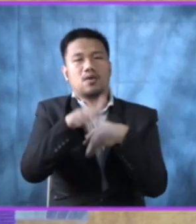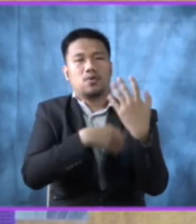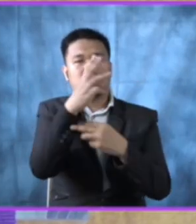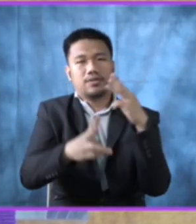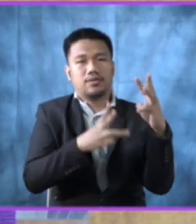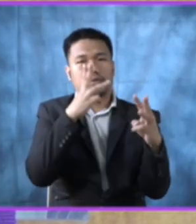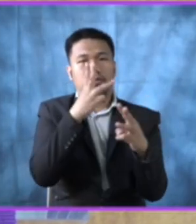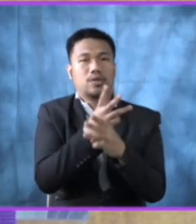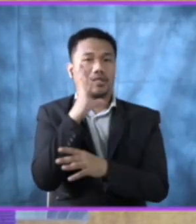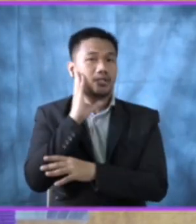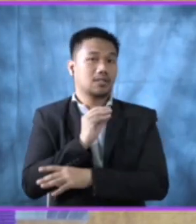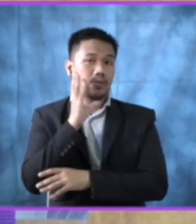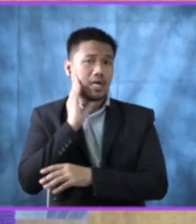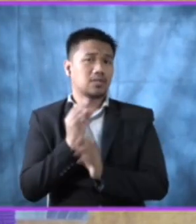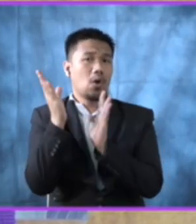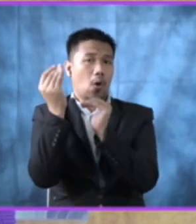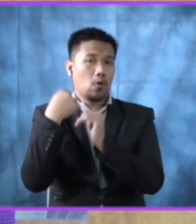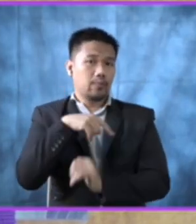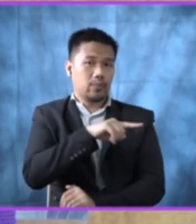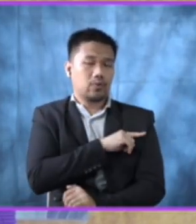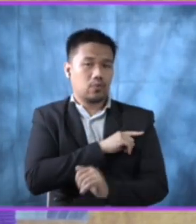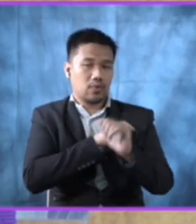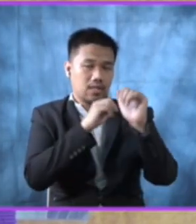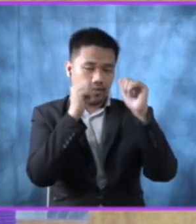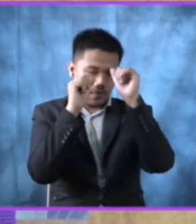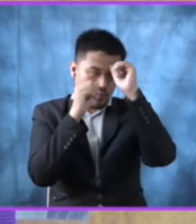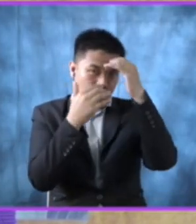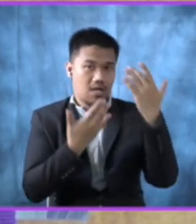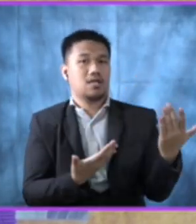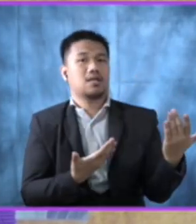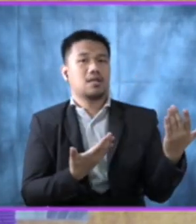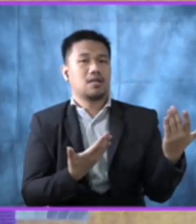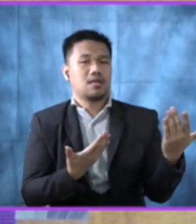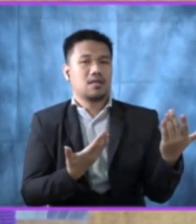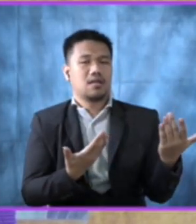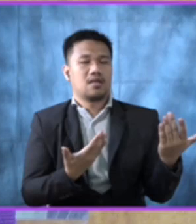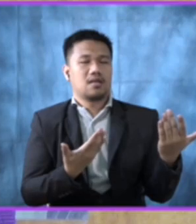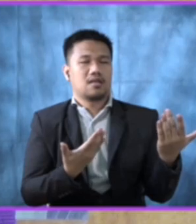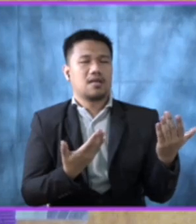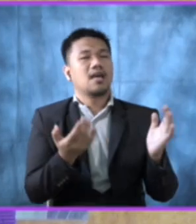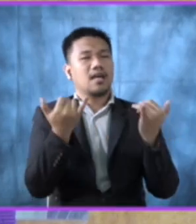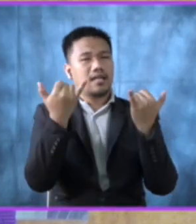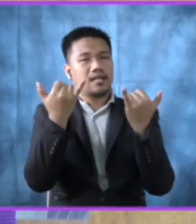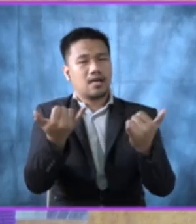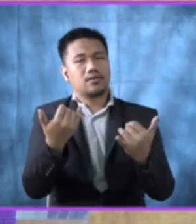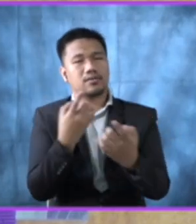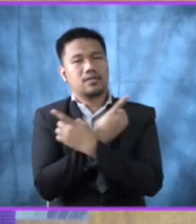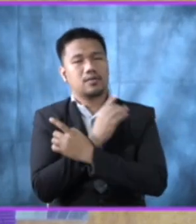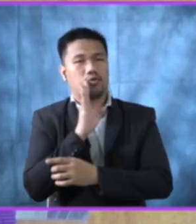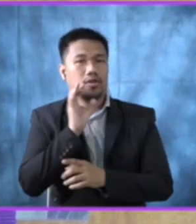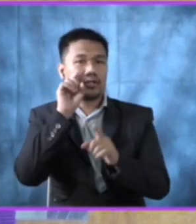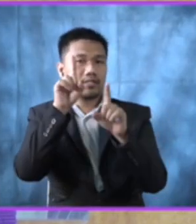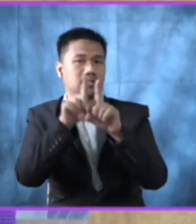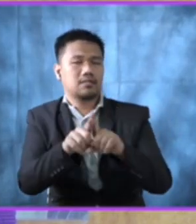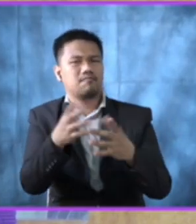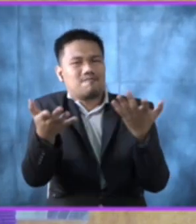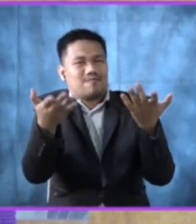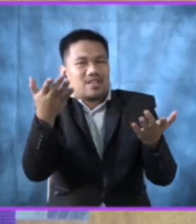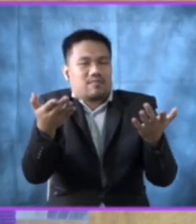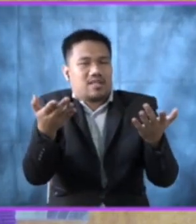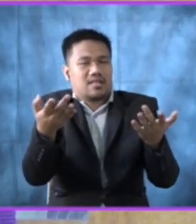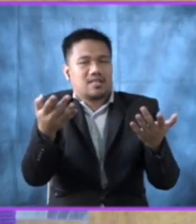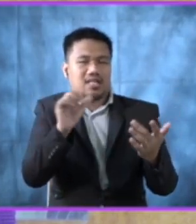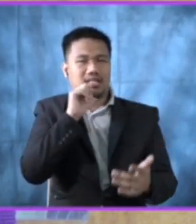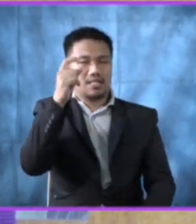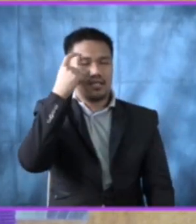mundo, sumunod tayo. Sa pagkakataong ito, mga kapatid, sa tingin ko hindi kinakailangan ng